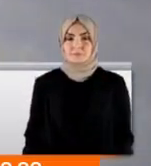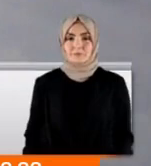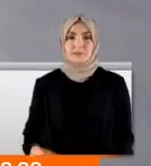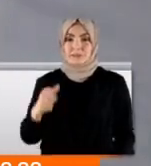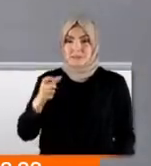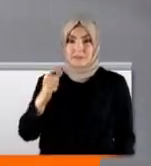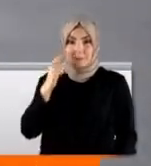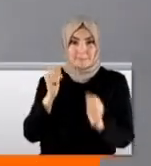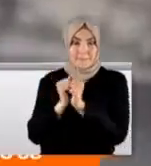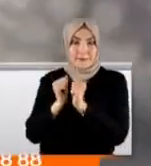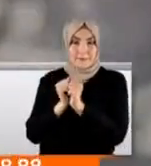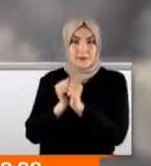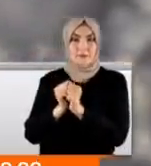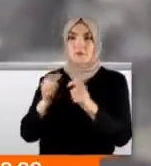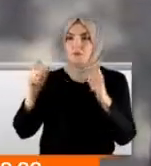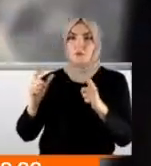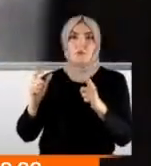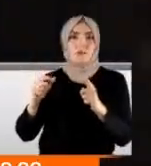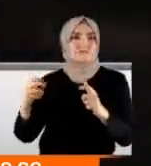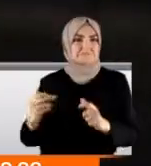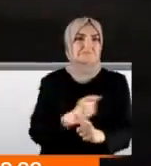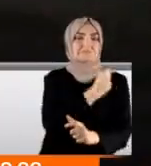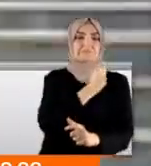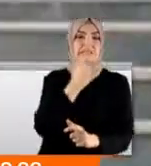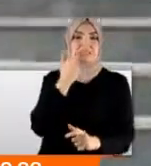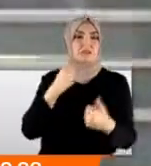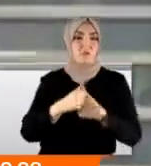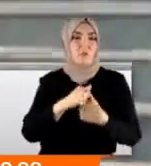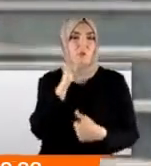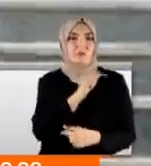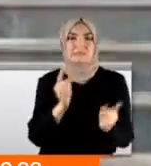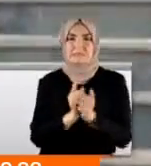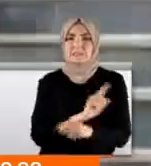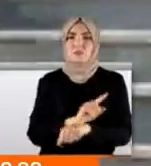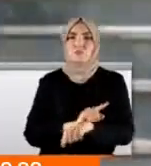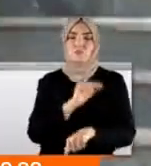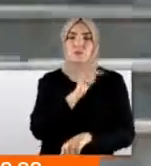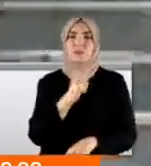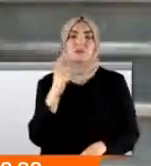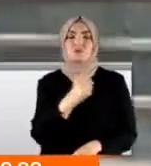Silahıyla birlikte olay yerinden kaçan katil zanlısı eski koca, çok geçmeden cinayet büro